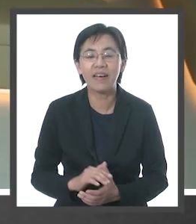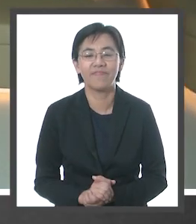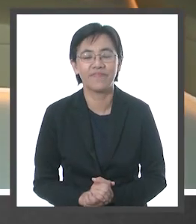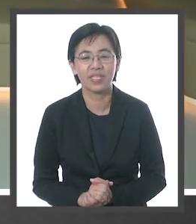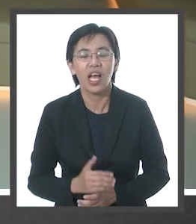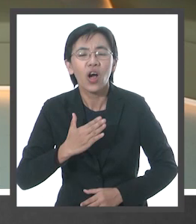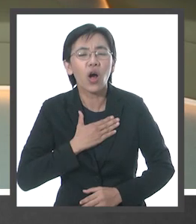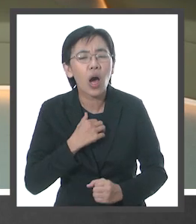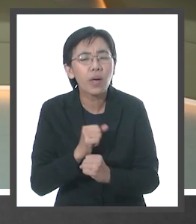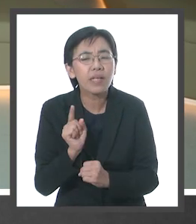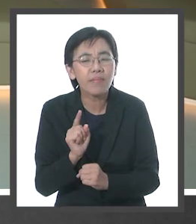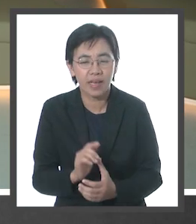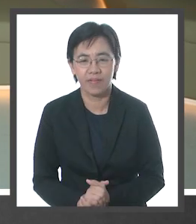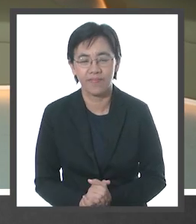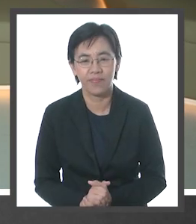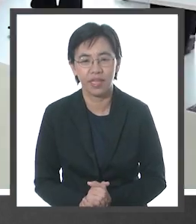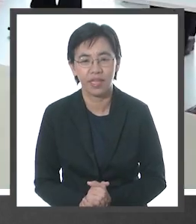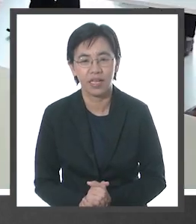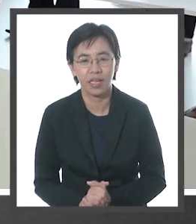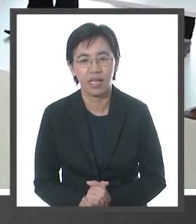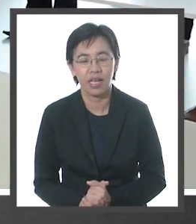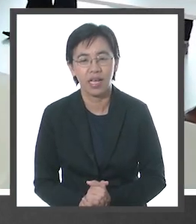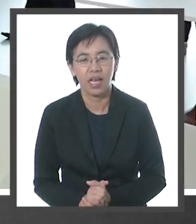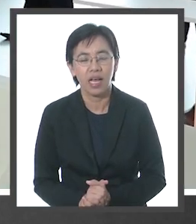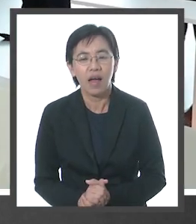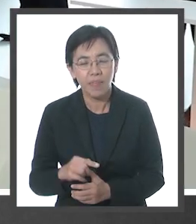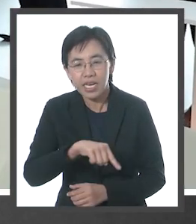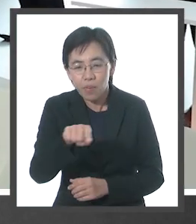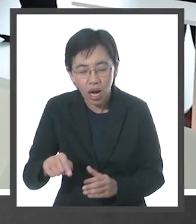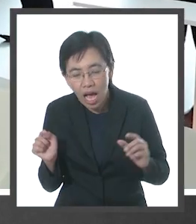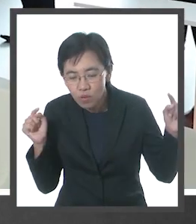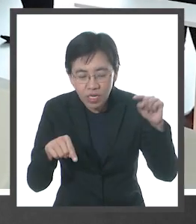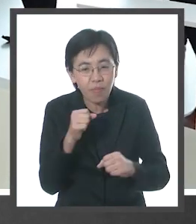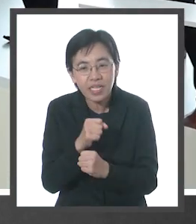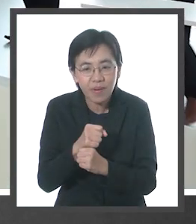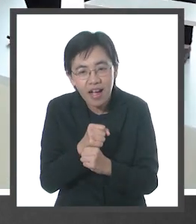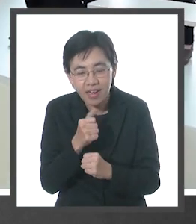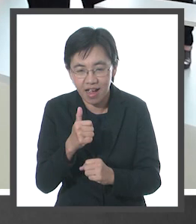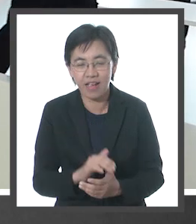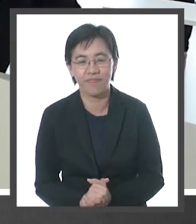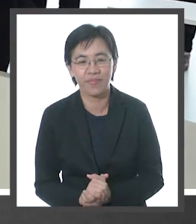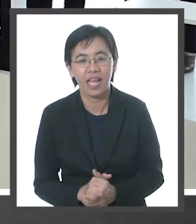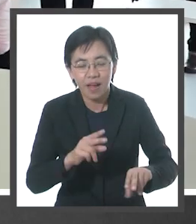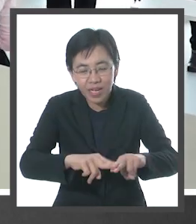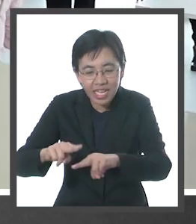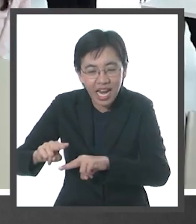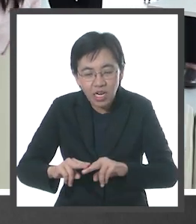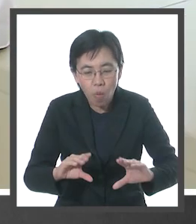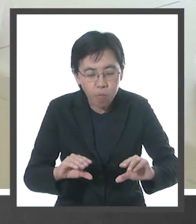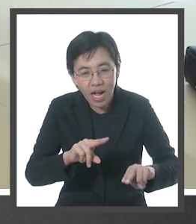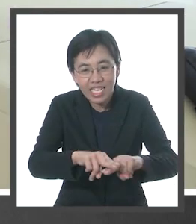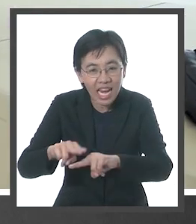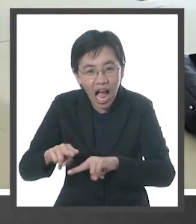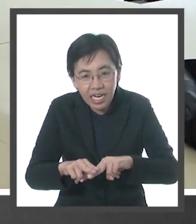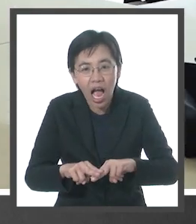ซึ่งอโกล่าเนี่ยคือเราเอาไว้สำหรับให้เป็นพื้นที่โคเวิร์กิ้งสเปซ แล้วก็ที่เราทำเป็นพื้นที่นั่งเฟอร์นิเจอร์